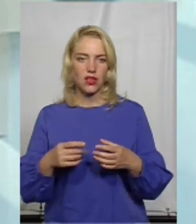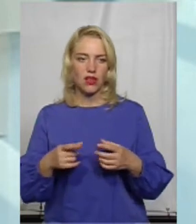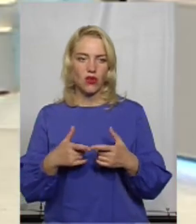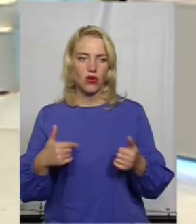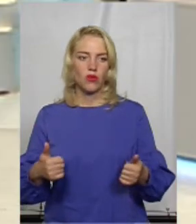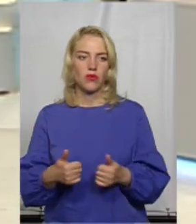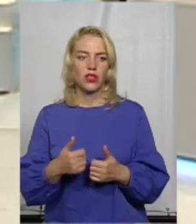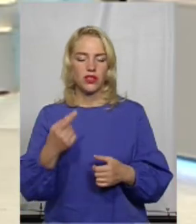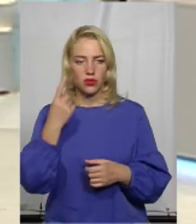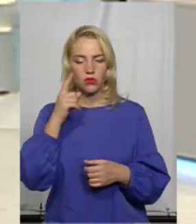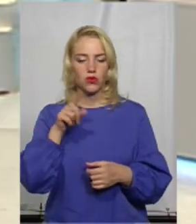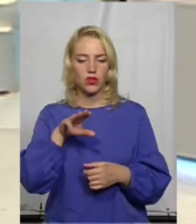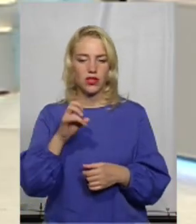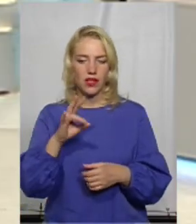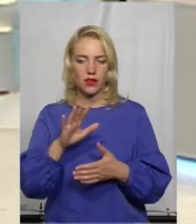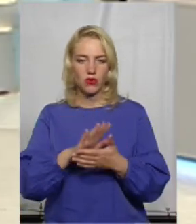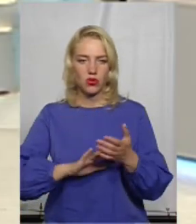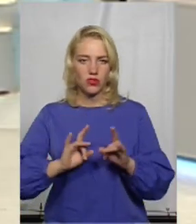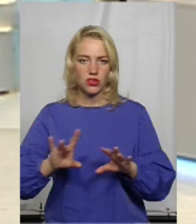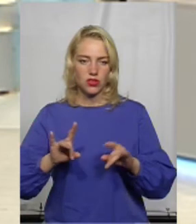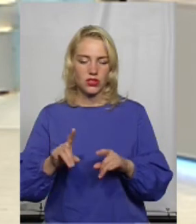пані Тетяна продовжить і розкаже. Я думаю, що